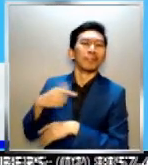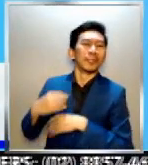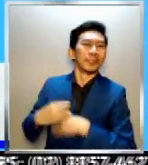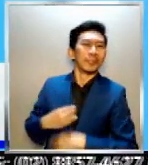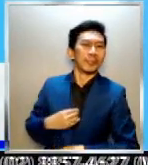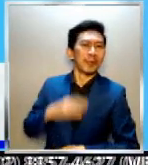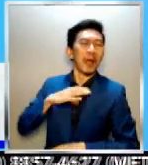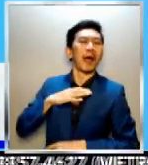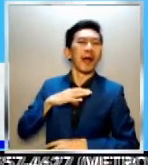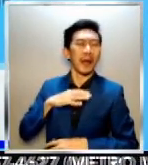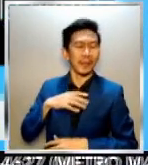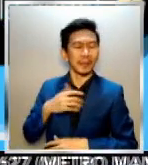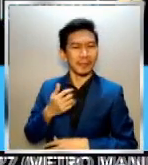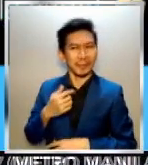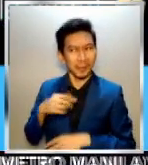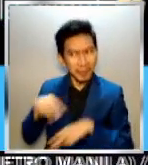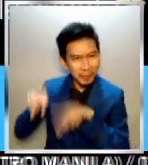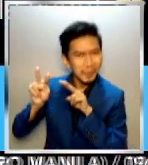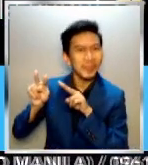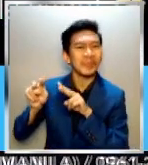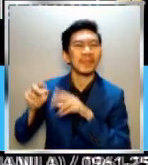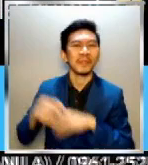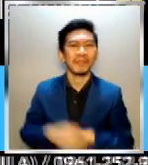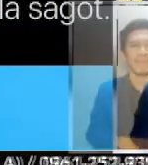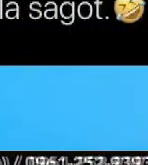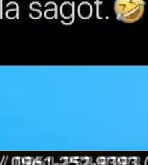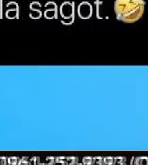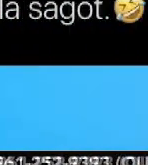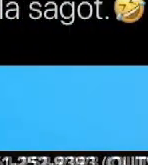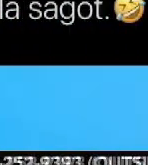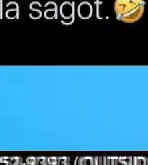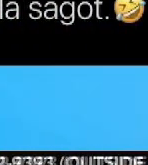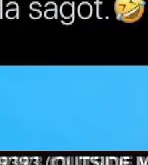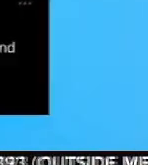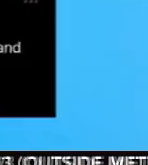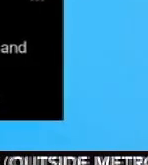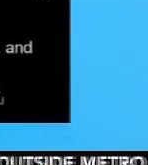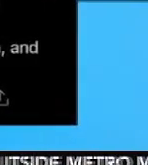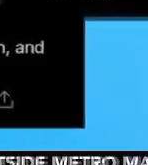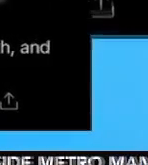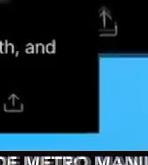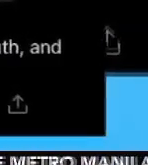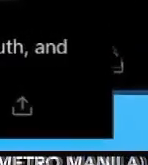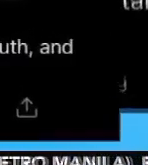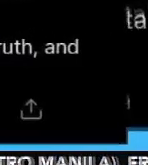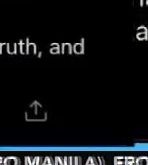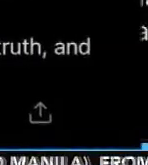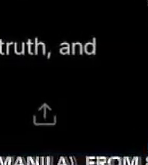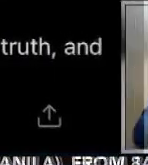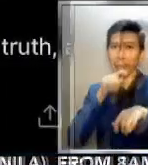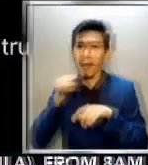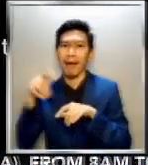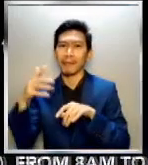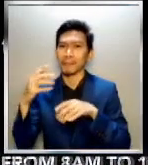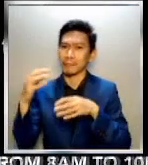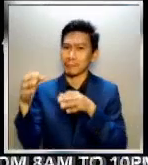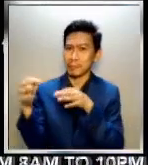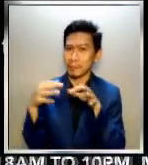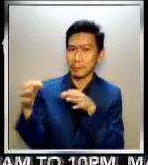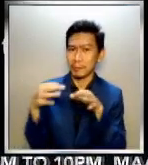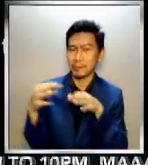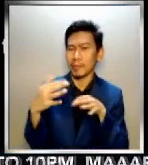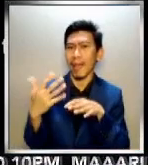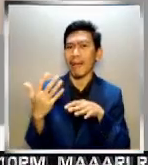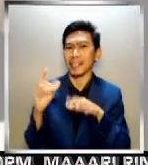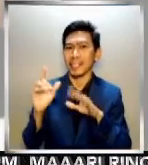Sa tuwa at laking ginhawang naramdaman ni Carlo, itinweet pa niya ang usapan nilang mag-ina. Marami nga ang napa-comment sa kanyang post. Dahil